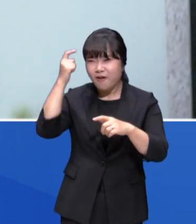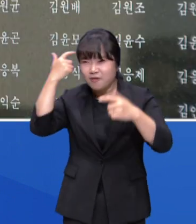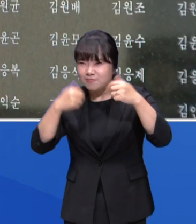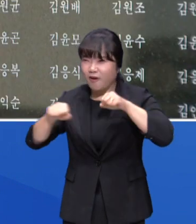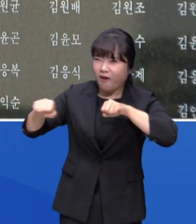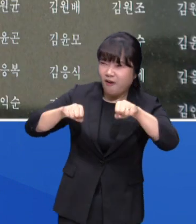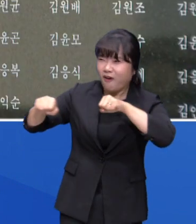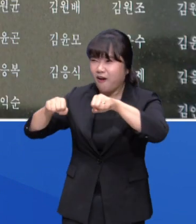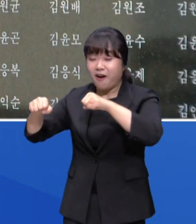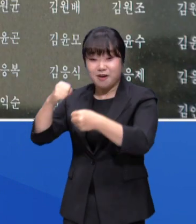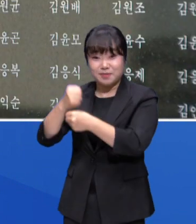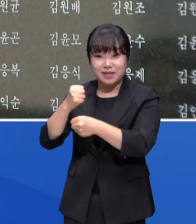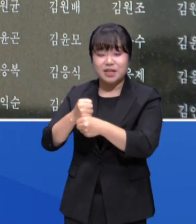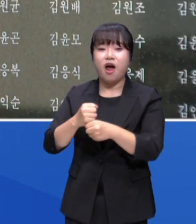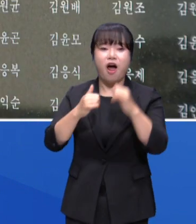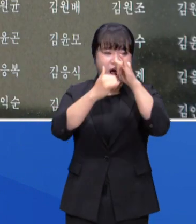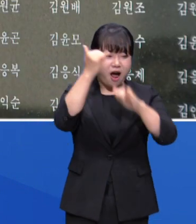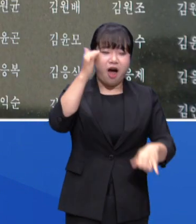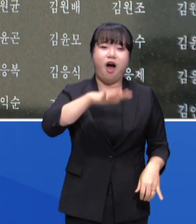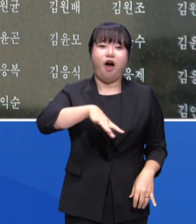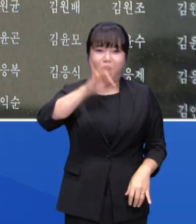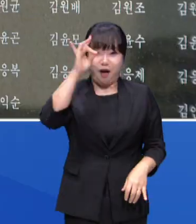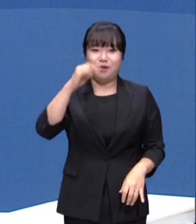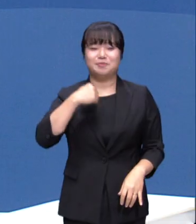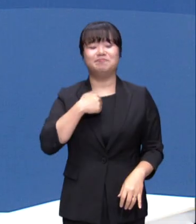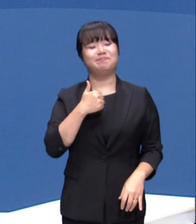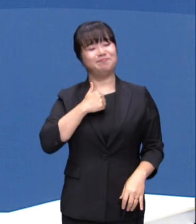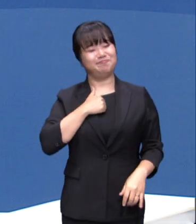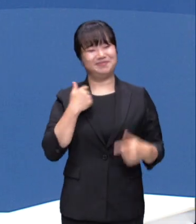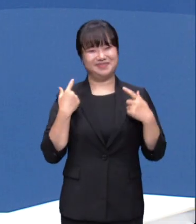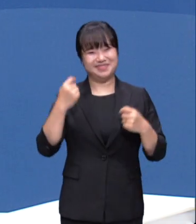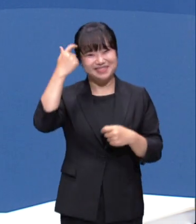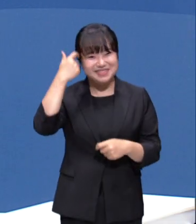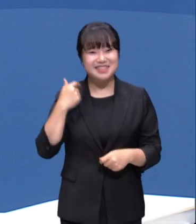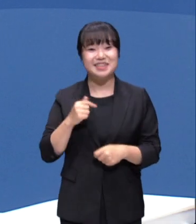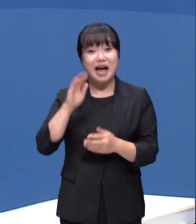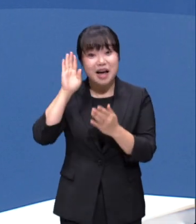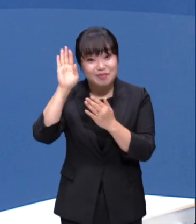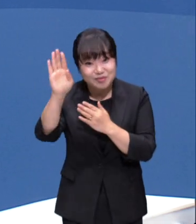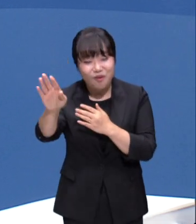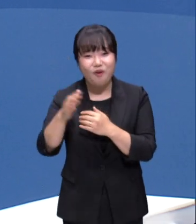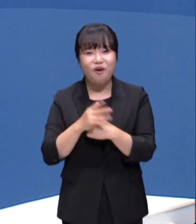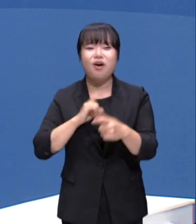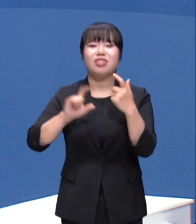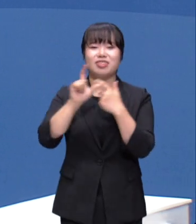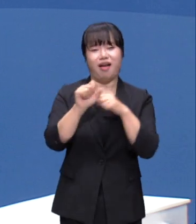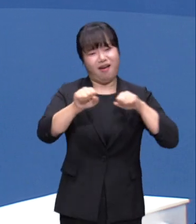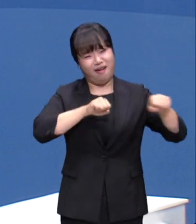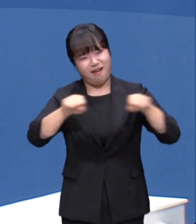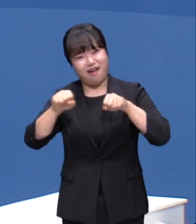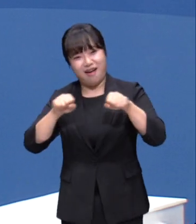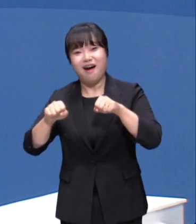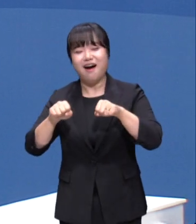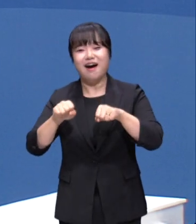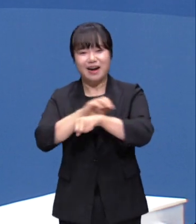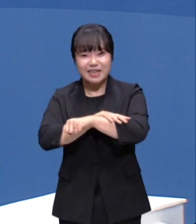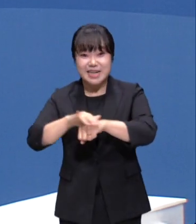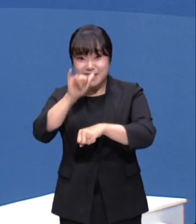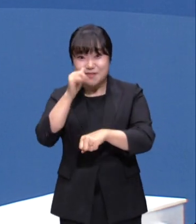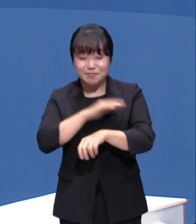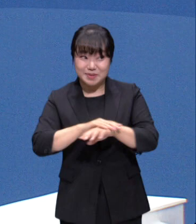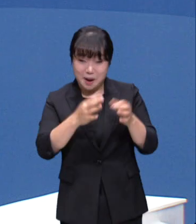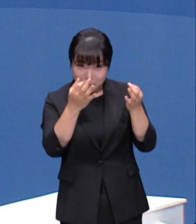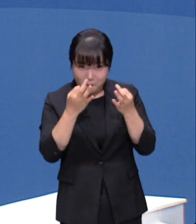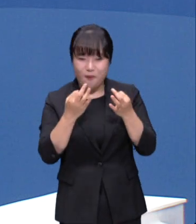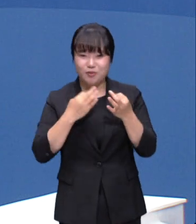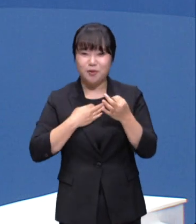처음 했어요. 네, 네. 그래서 좀 되게 자부심이 있고요. 네. 앞으로 저희들 어떻게 하는지 지켜봐 주시고 네. 그리고